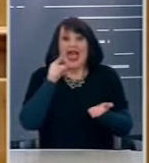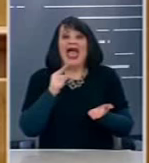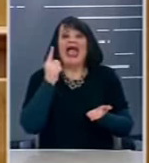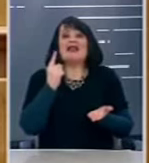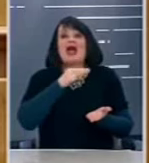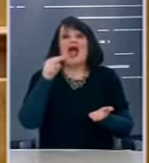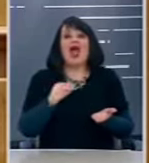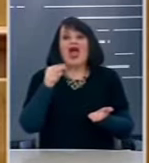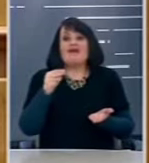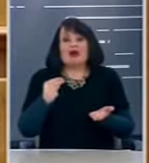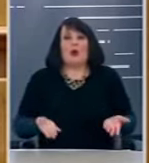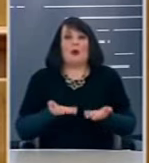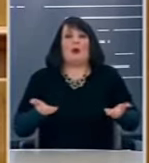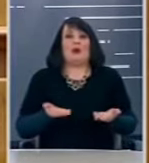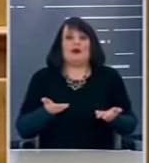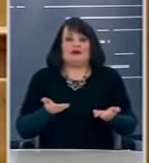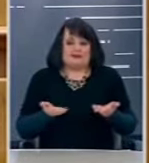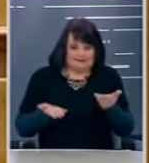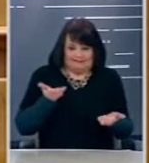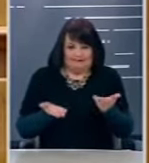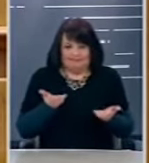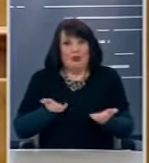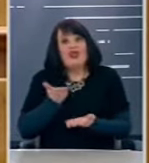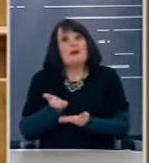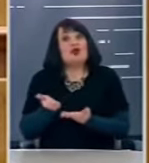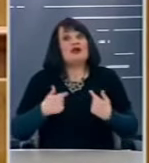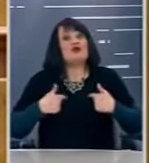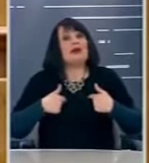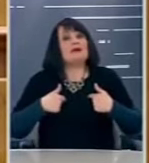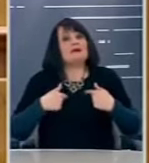ελάφρυνσης από τις μεταρρυθμίσεις που θα προτείνουμε εμείς.